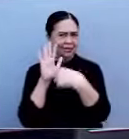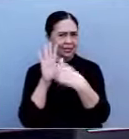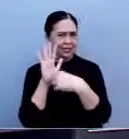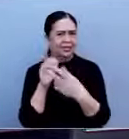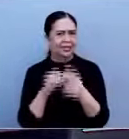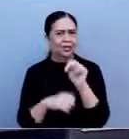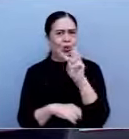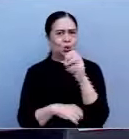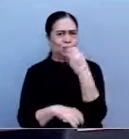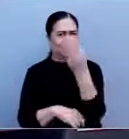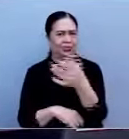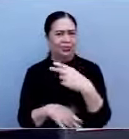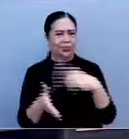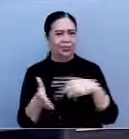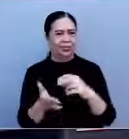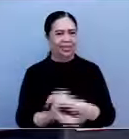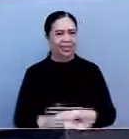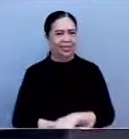ako.